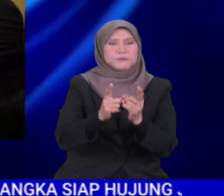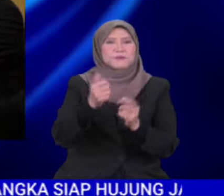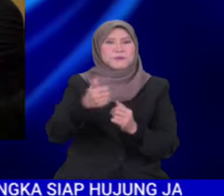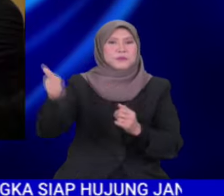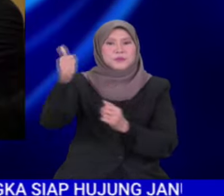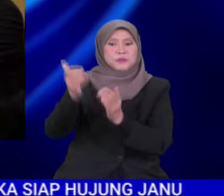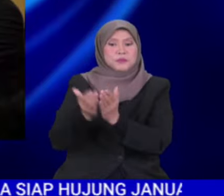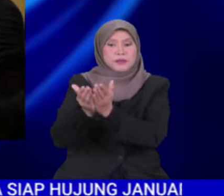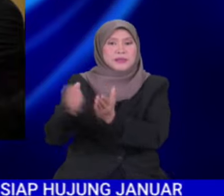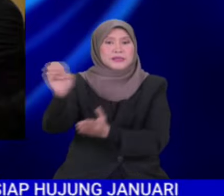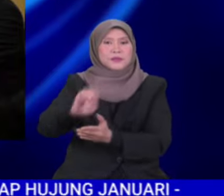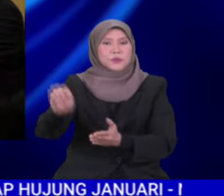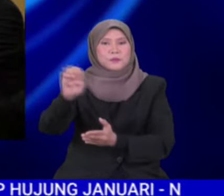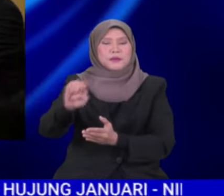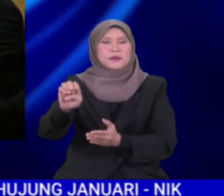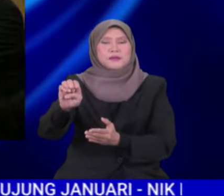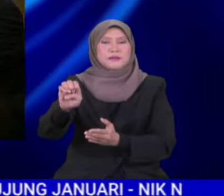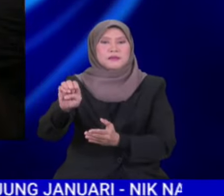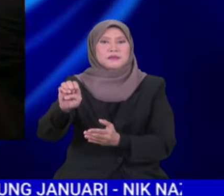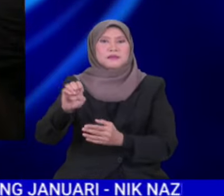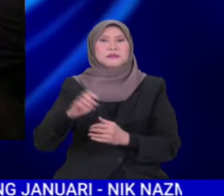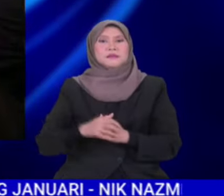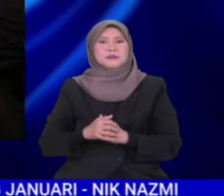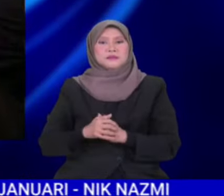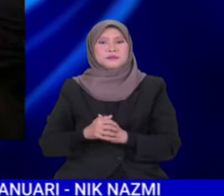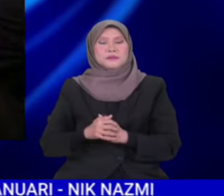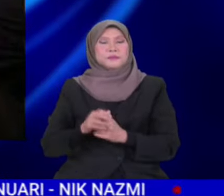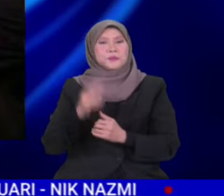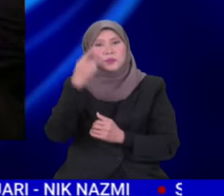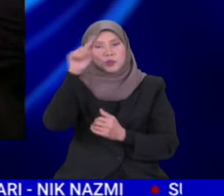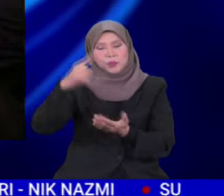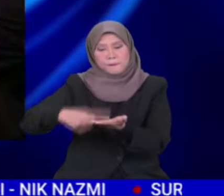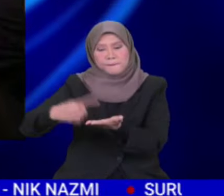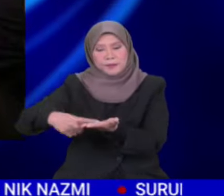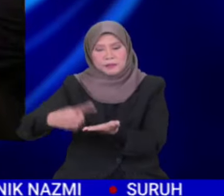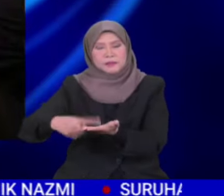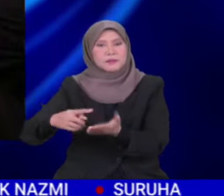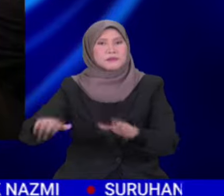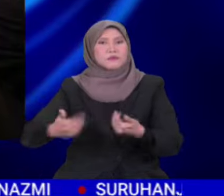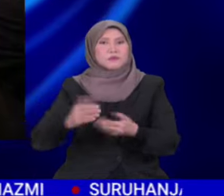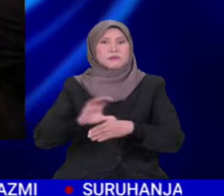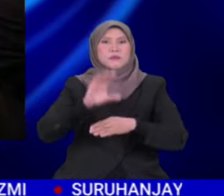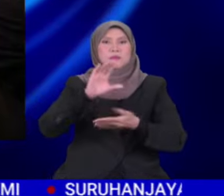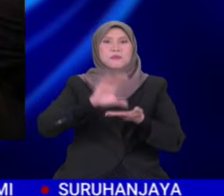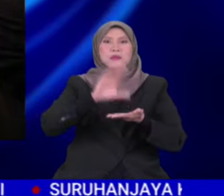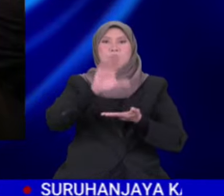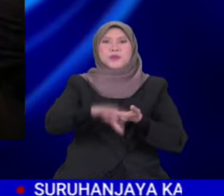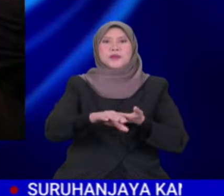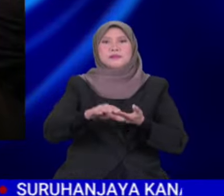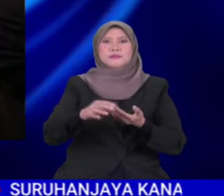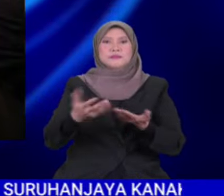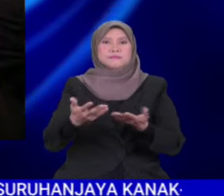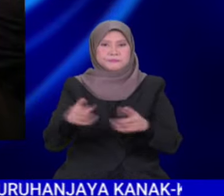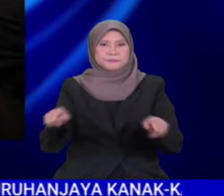Terbesar di Eropah, Port of Antwerp Bruges International, bagi membincangkan potensi pelaburan sektor